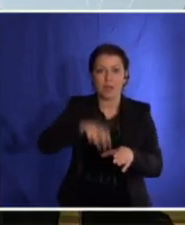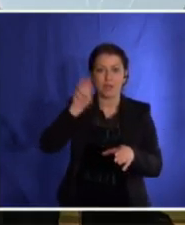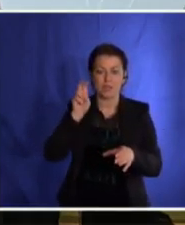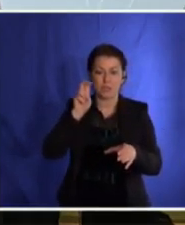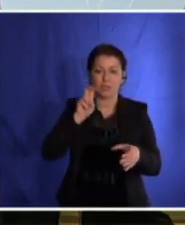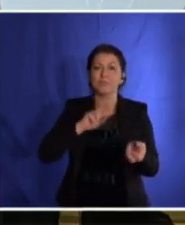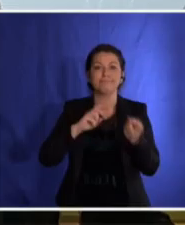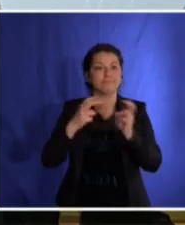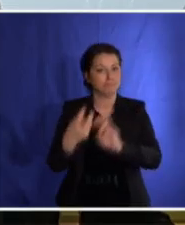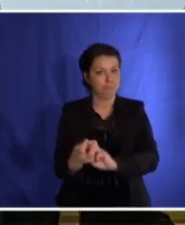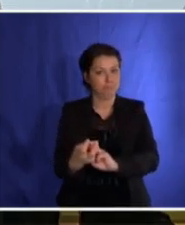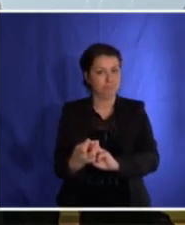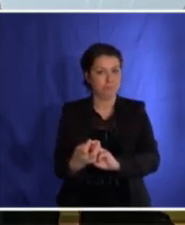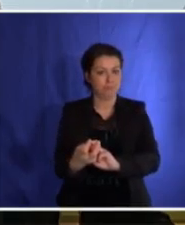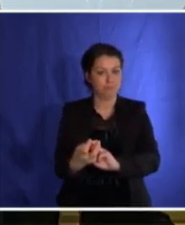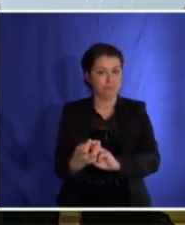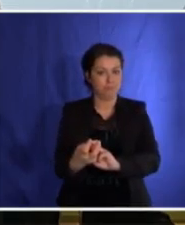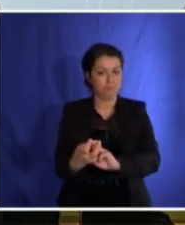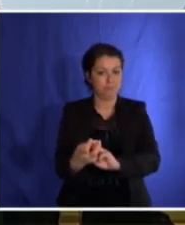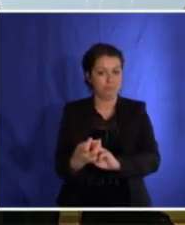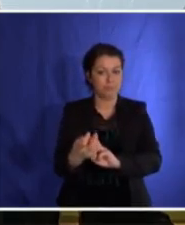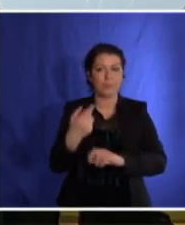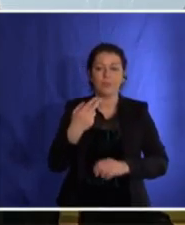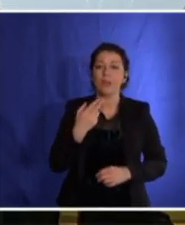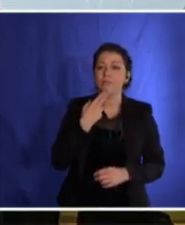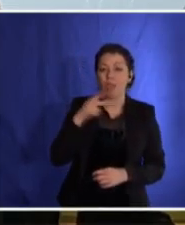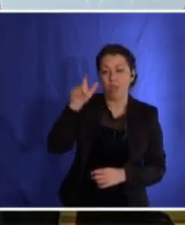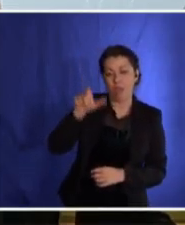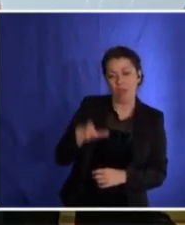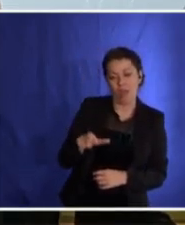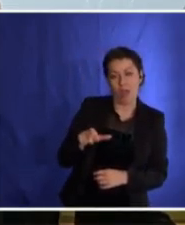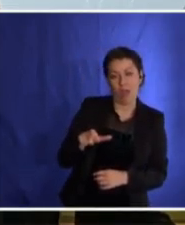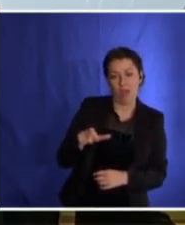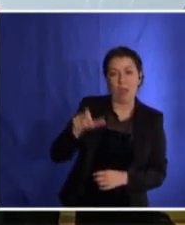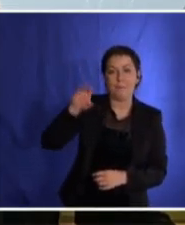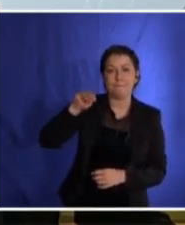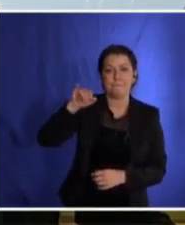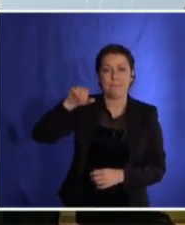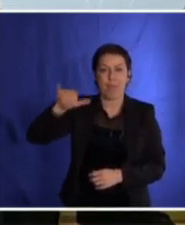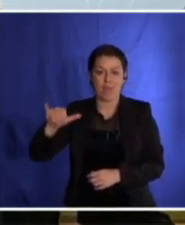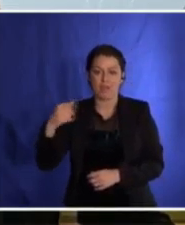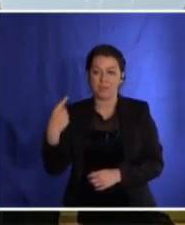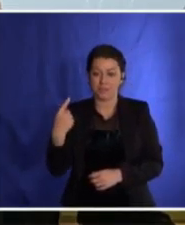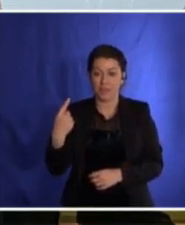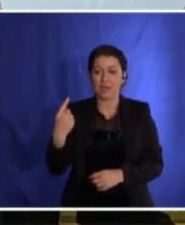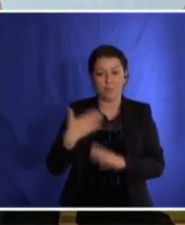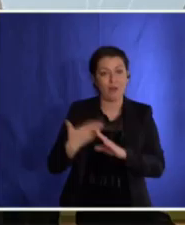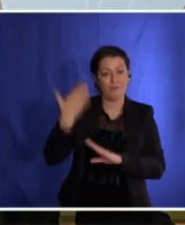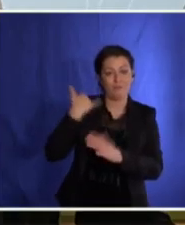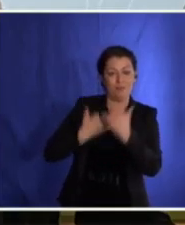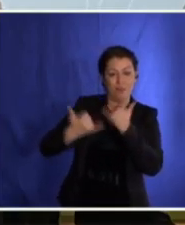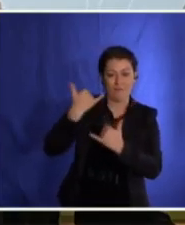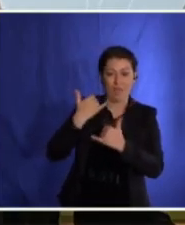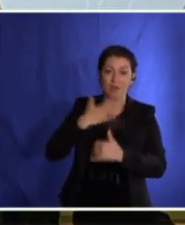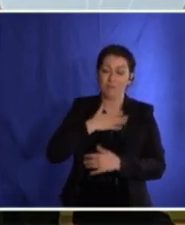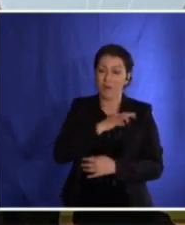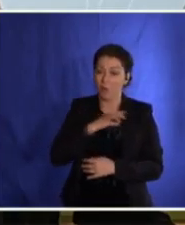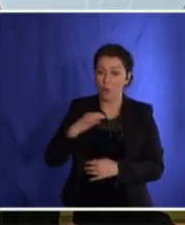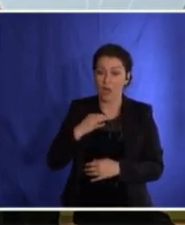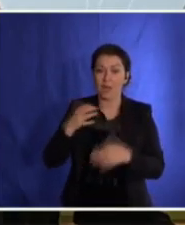Brexit vollzogen von jener Theresa May, die vor 5 Jahren noch meine Kollegin als britische Innenministerin